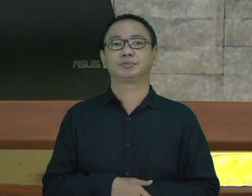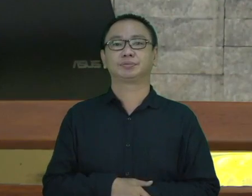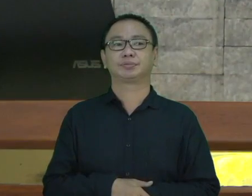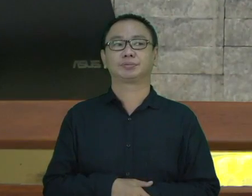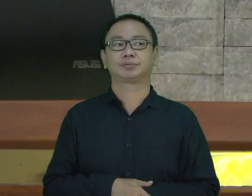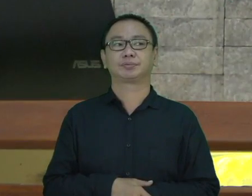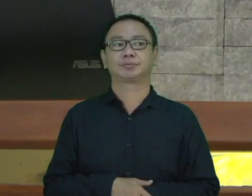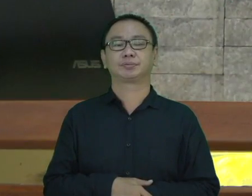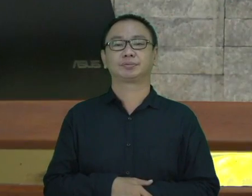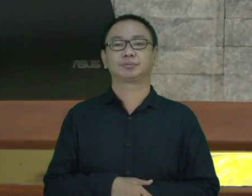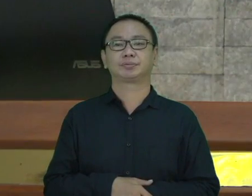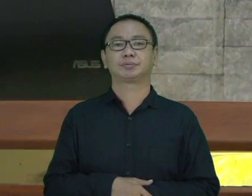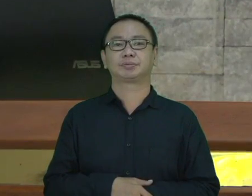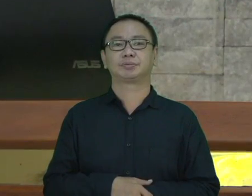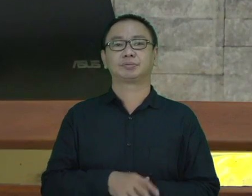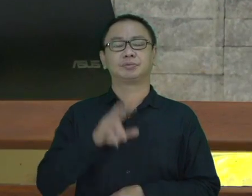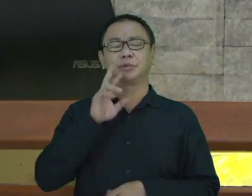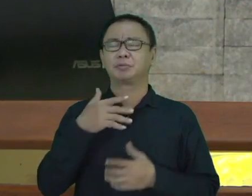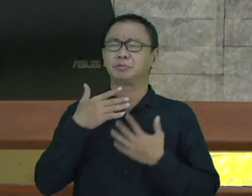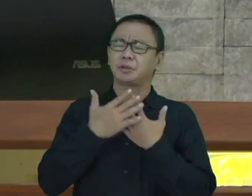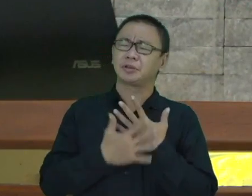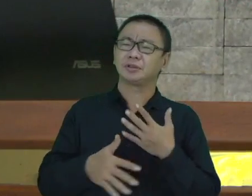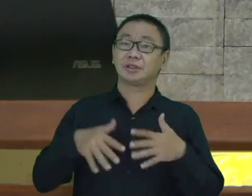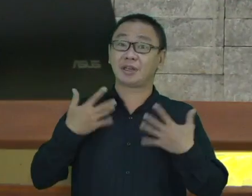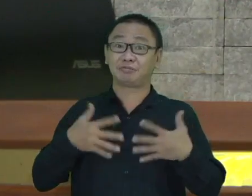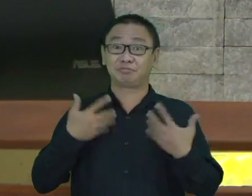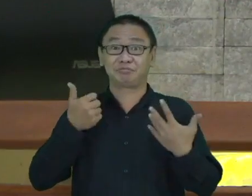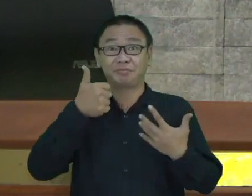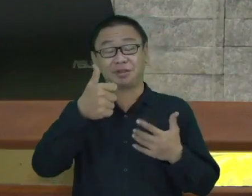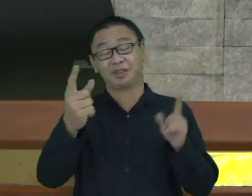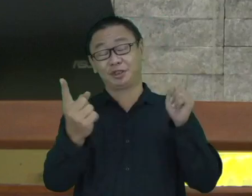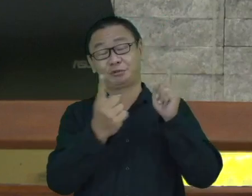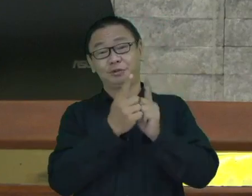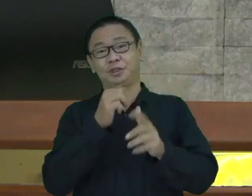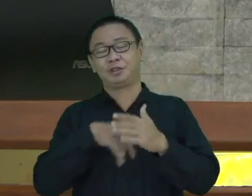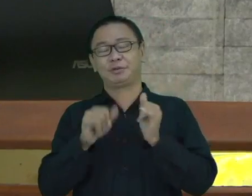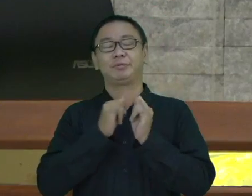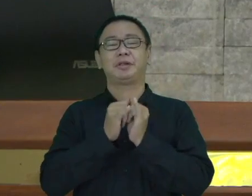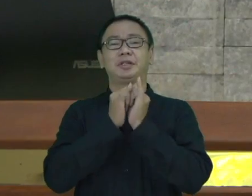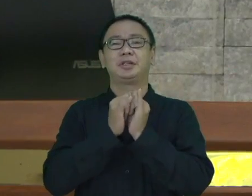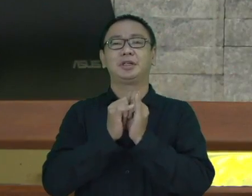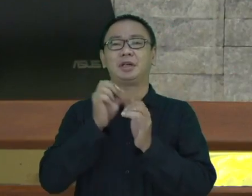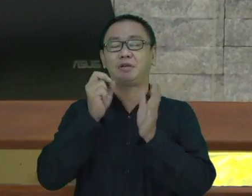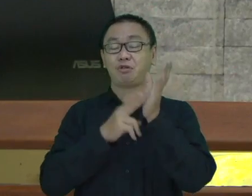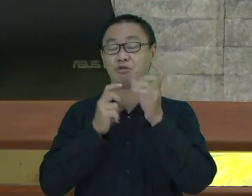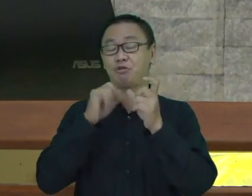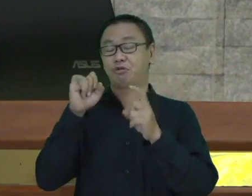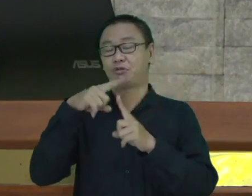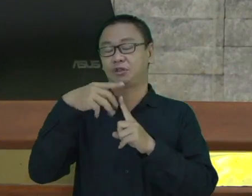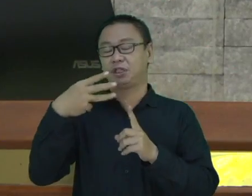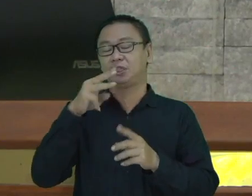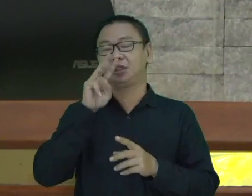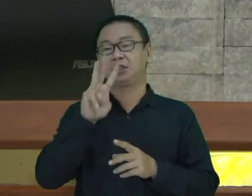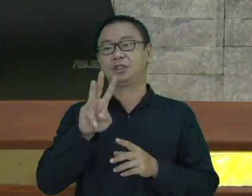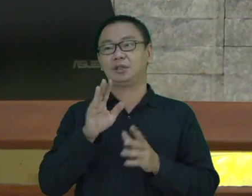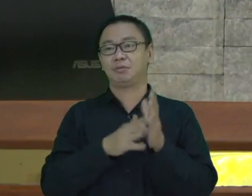Ya, saudara yang terkasih, senang sekali kita bisa jumpa kembali di dalam ibadah onsite yang ketiga pada